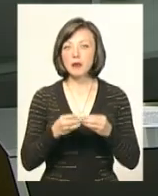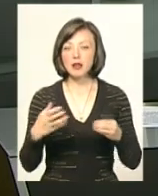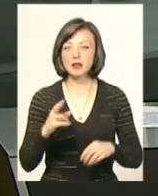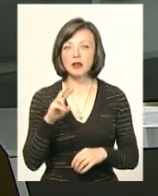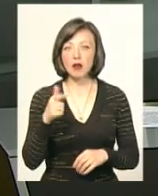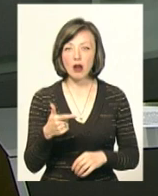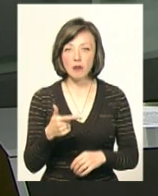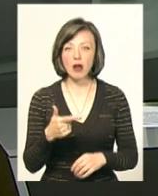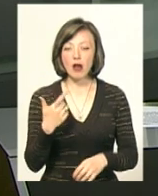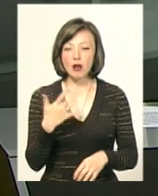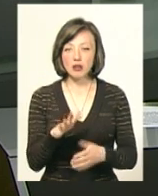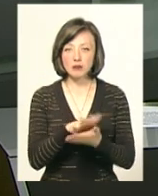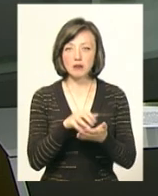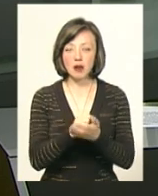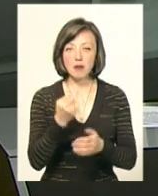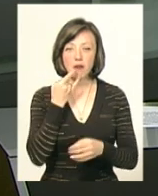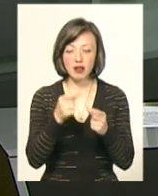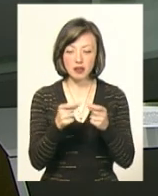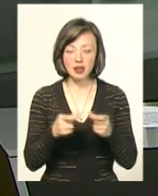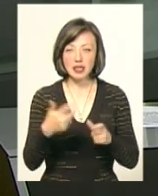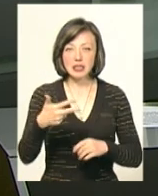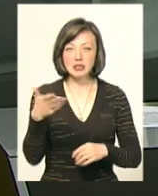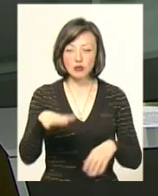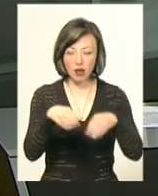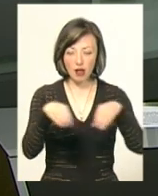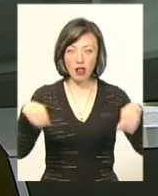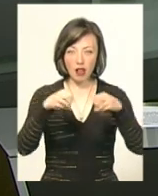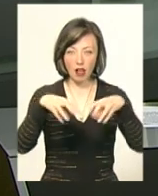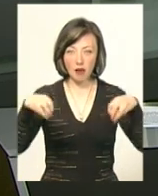Кілограмів відпрацьованих батарейок та 30 люмінесцентних ламп